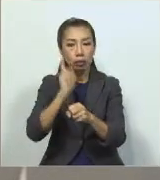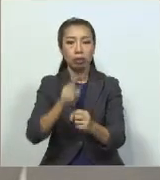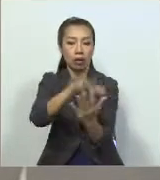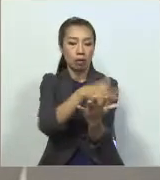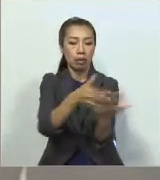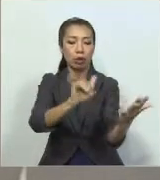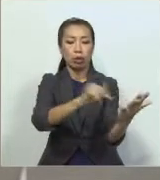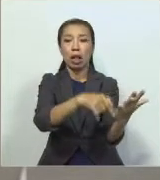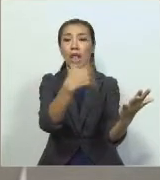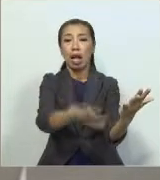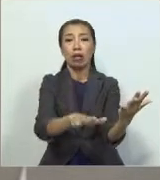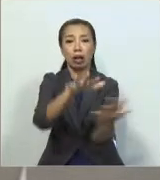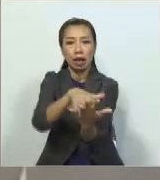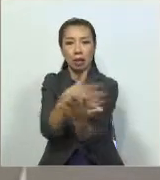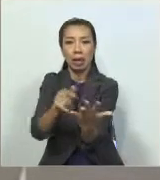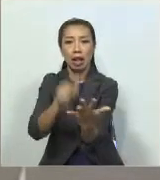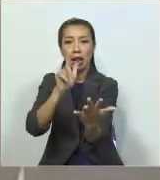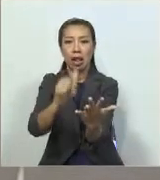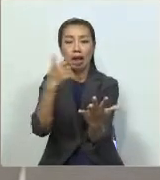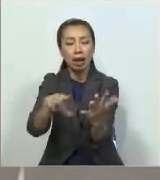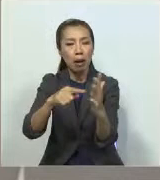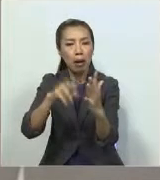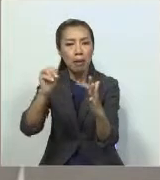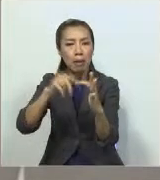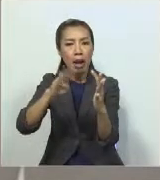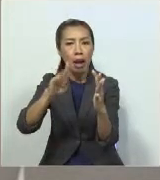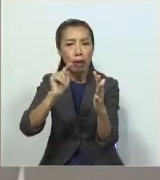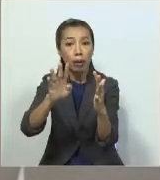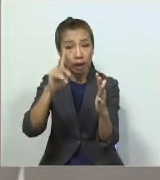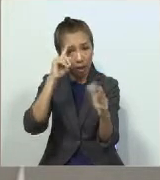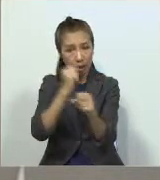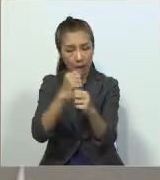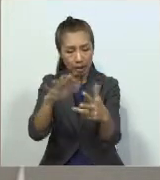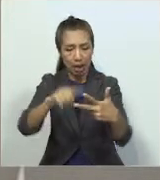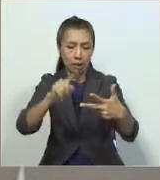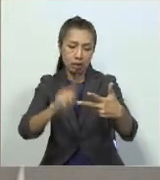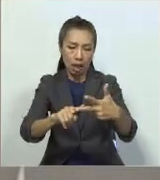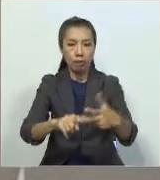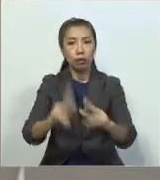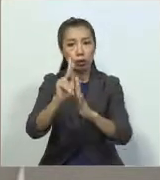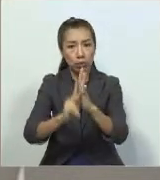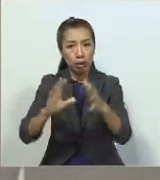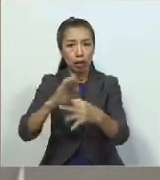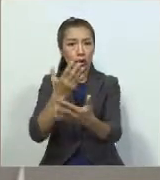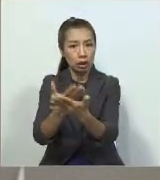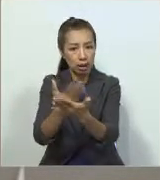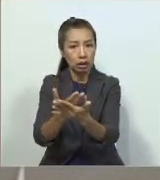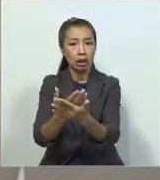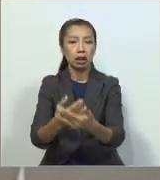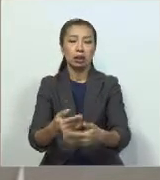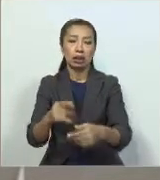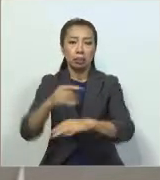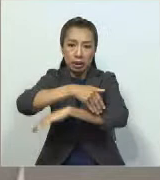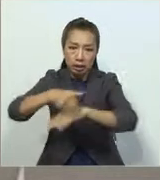แล้วจัดทำแผนแม่บทมาแล้วนะจัดทำกฎหมายเกี่ยวกับเรื่องการเงินการคลังมาแล้วนะการจัดซื้อจัดจ้